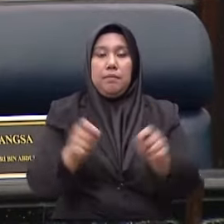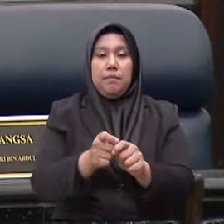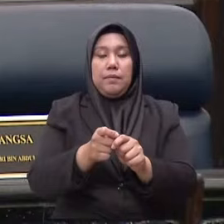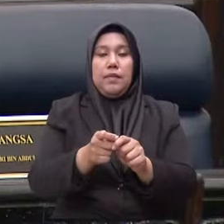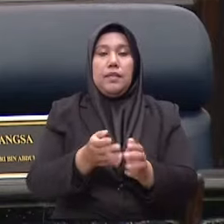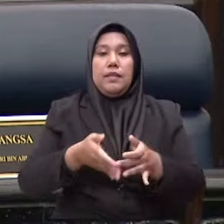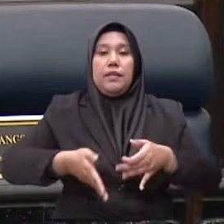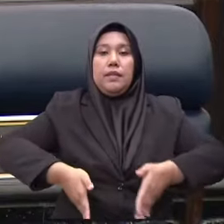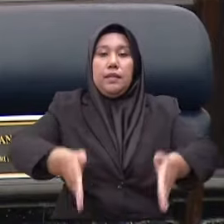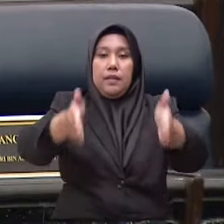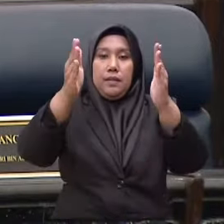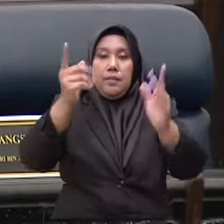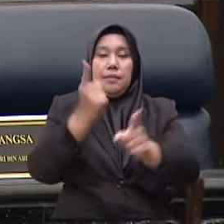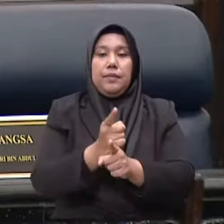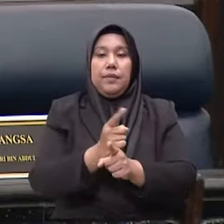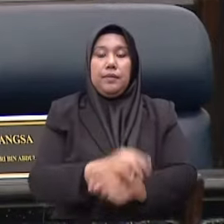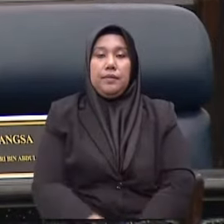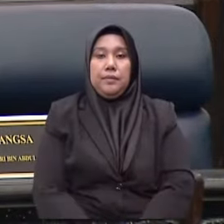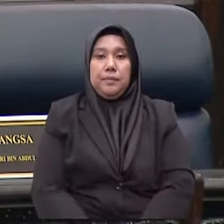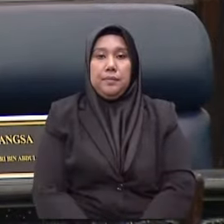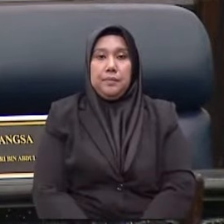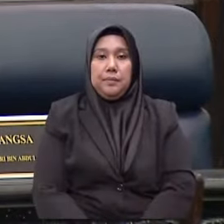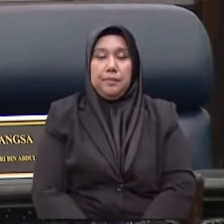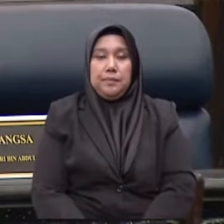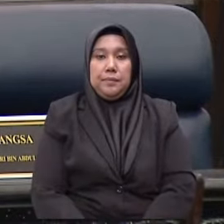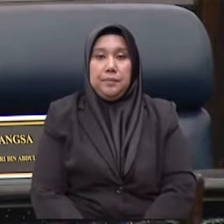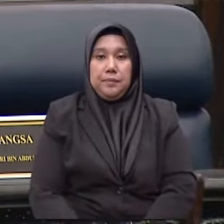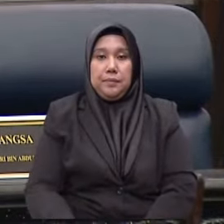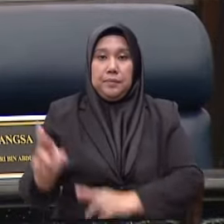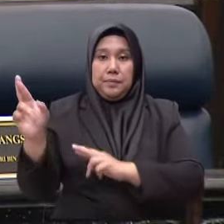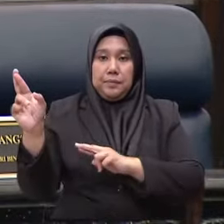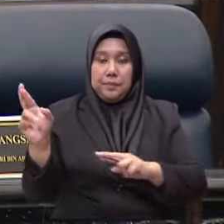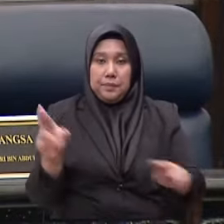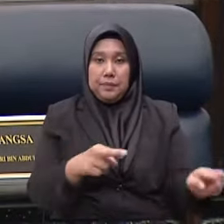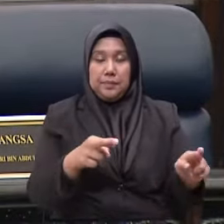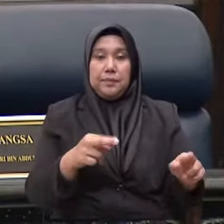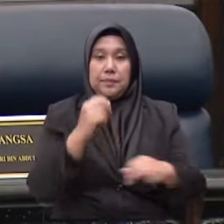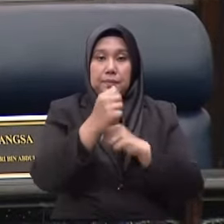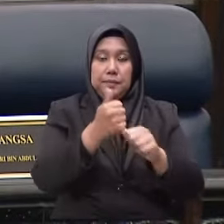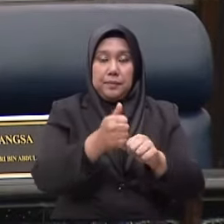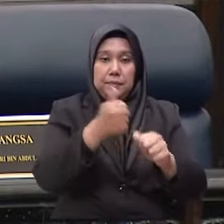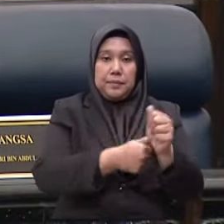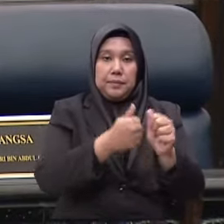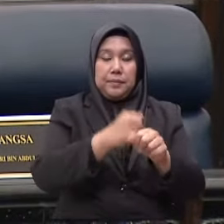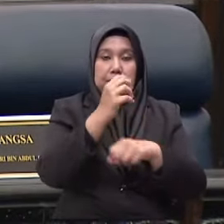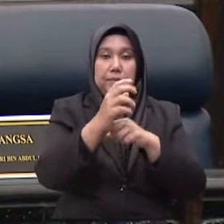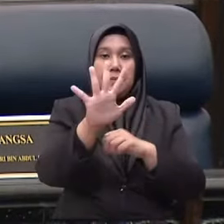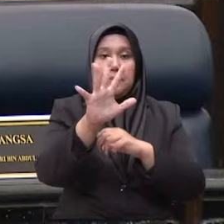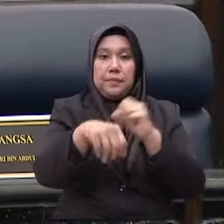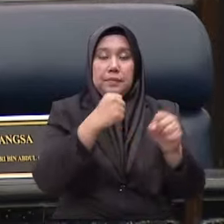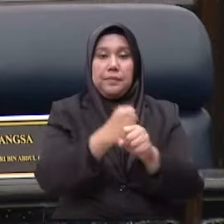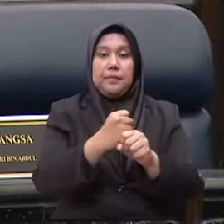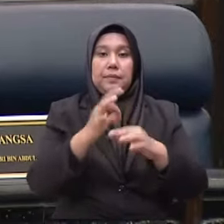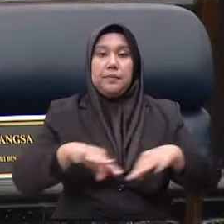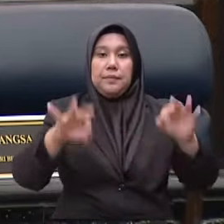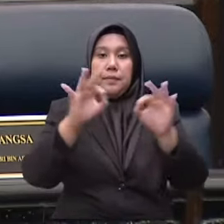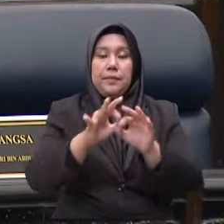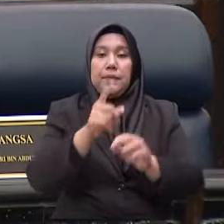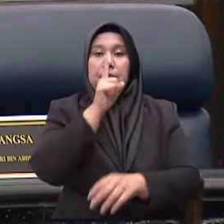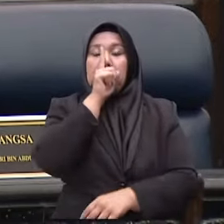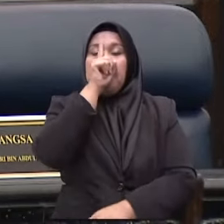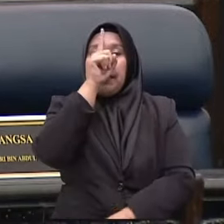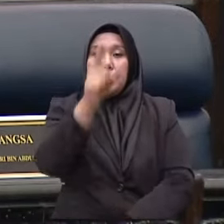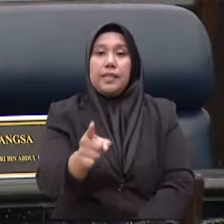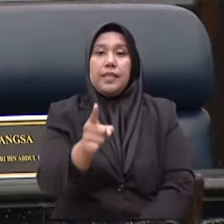betul rancangan malays setiap tahunalah rancangan penting untuk ekonomi negara terus